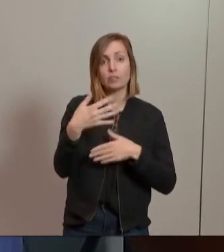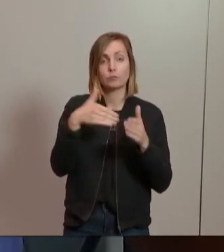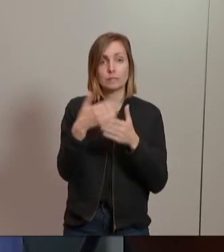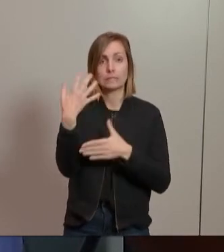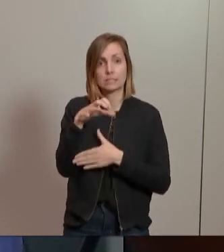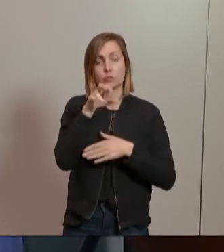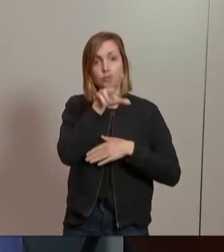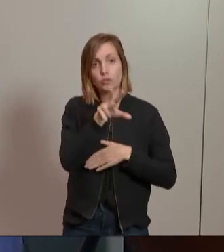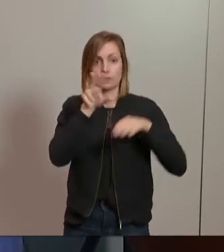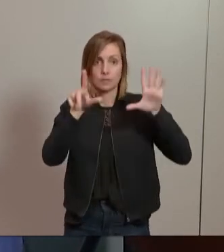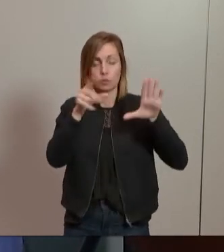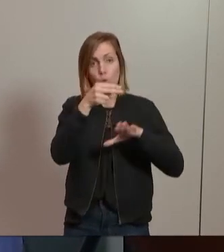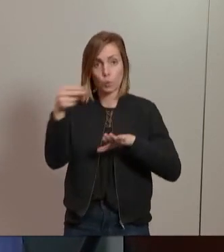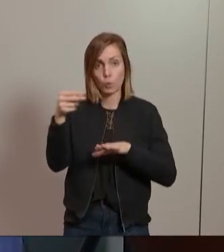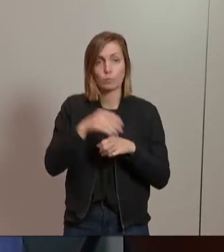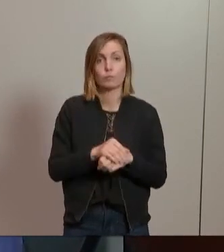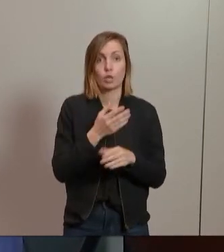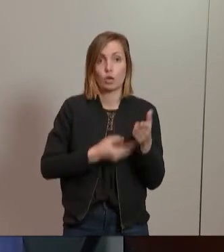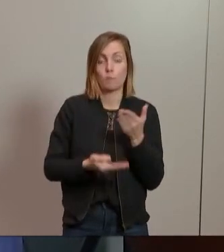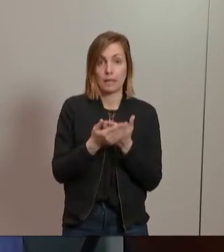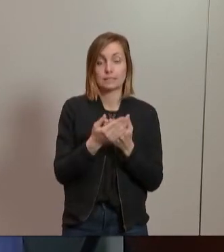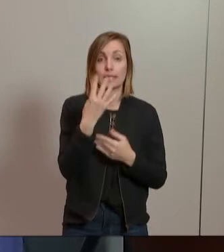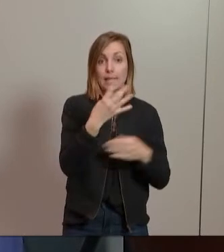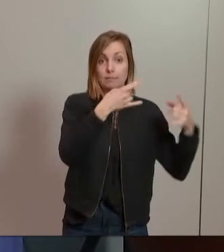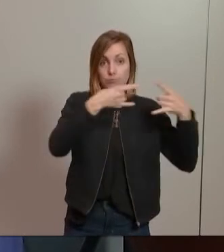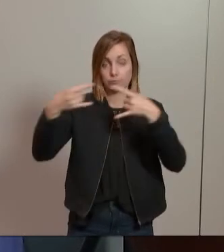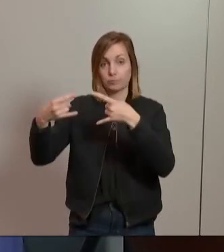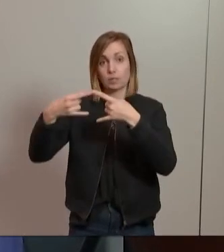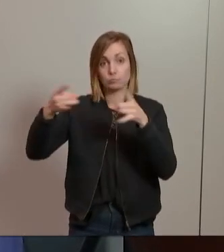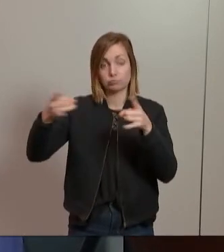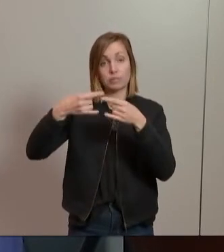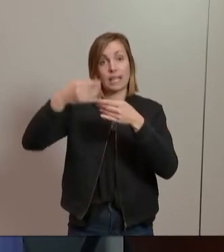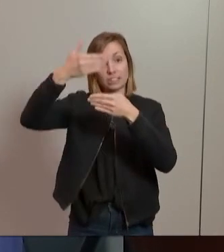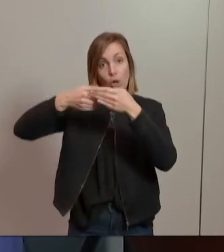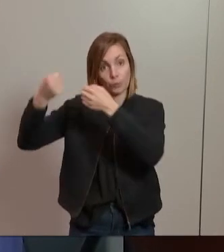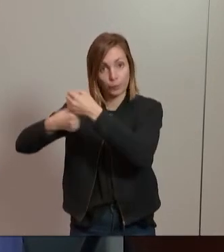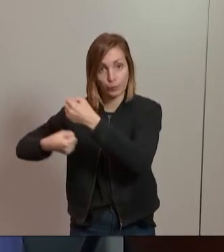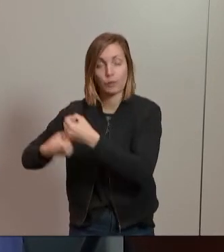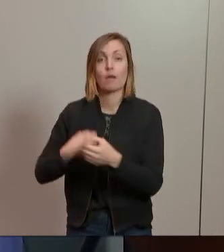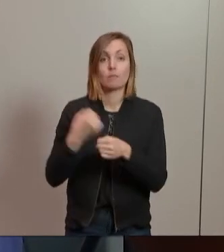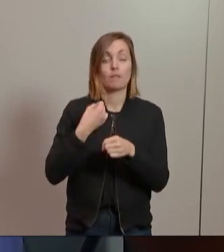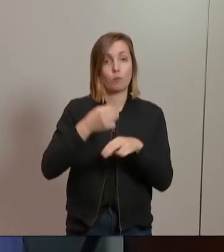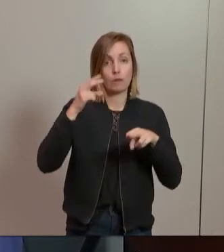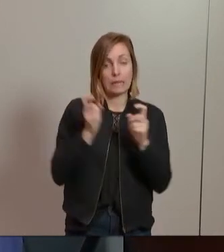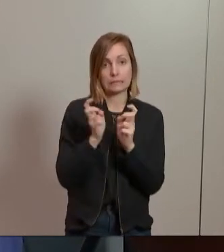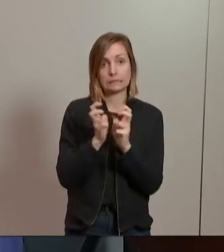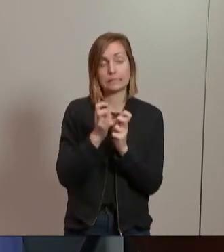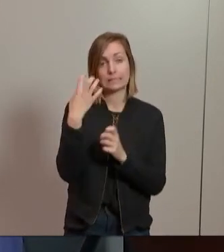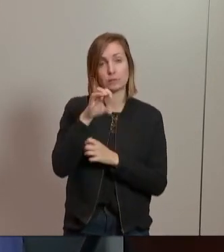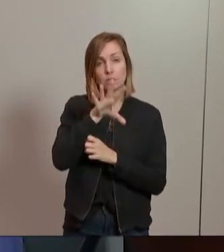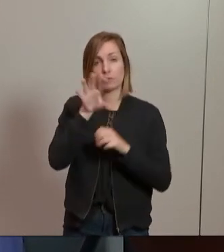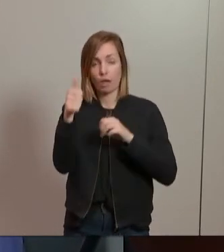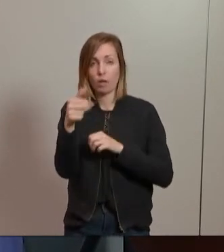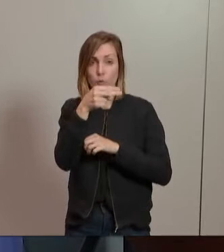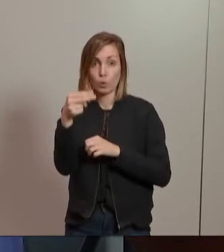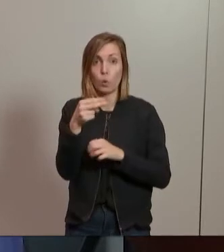14 537 euros, remplacement de quatre menuiseries avec ouverture large et store, des travaux d'électricité pour 551 euros,